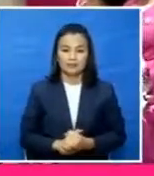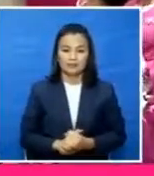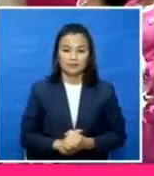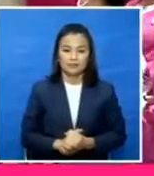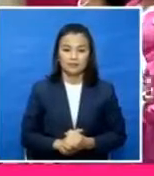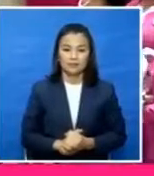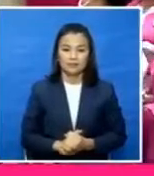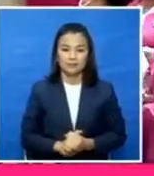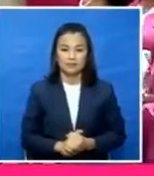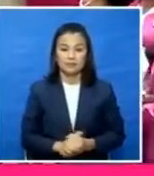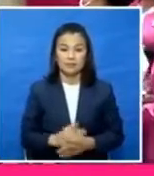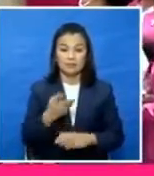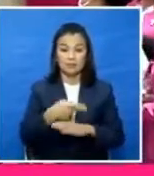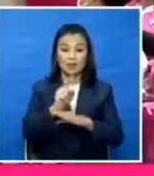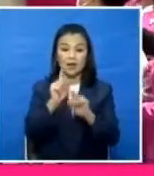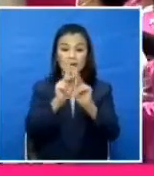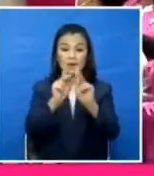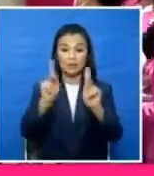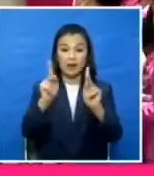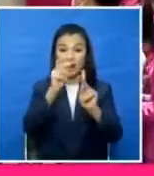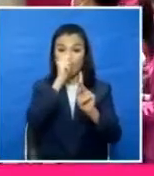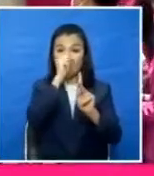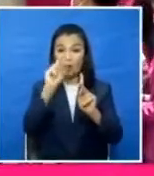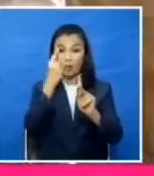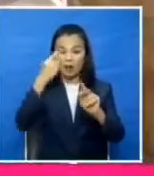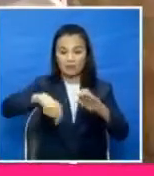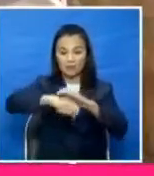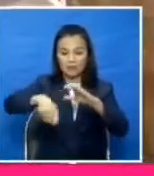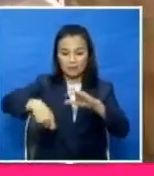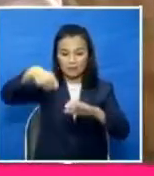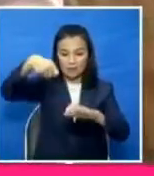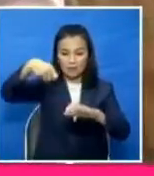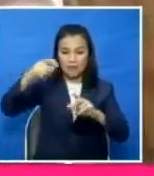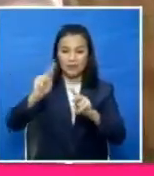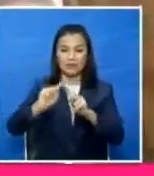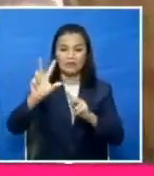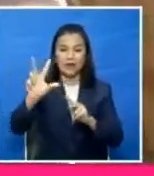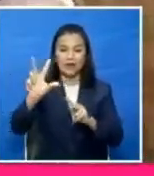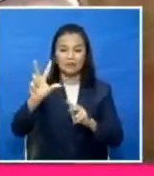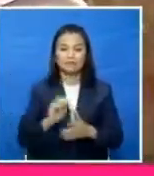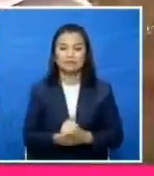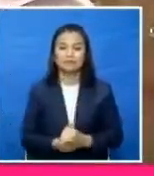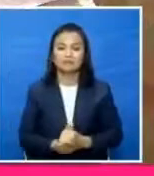6505524 ต่อไปประธานกรรมการสุ่มตักลูกบอลครั้งที่3